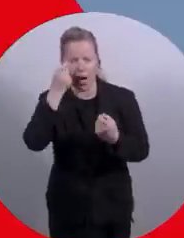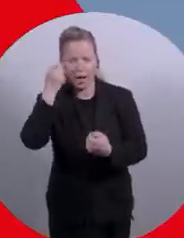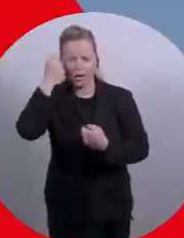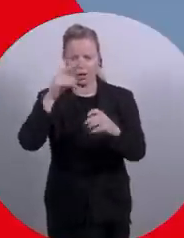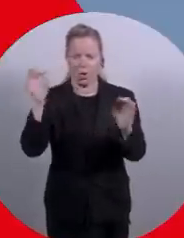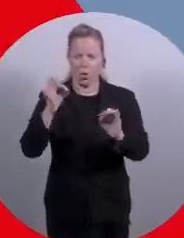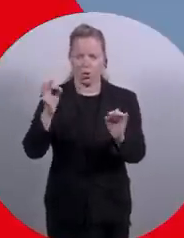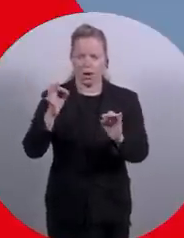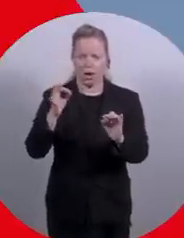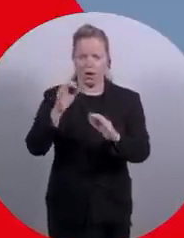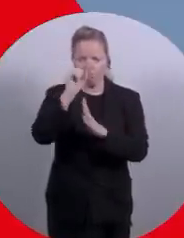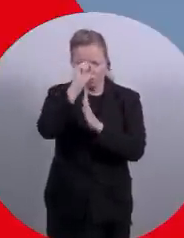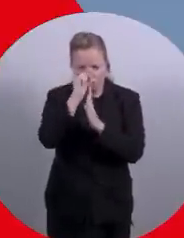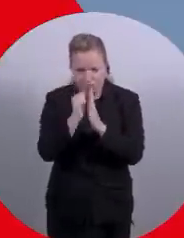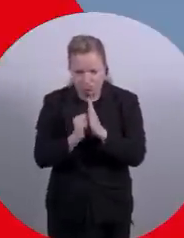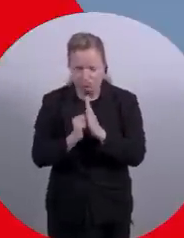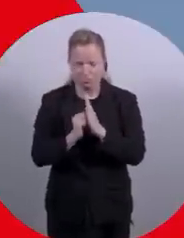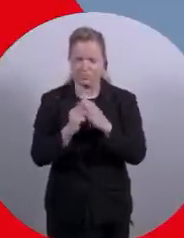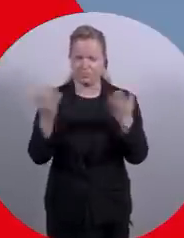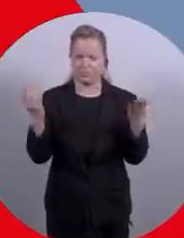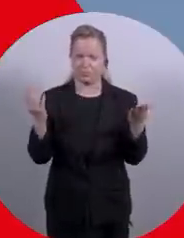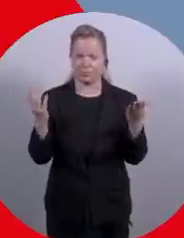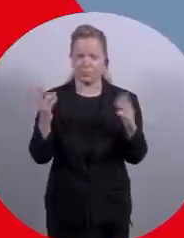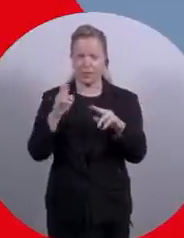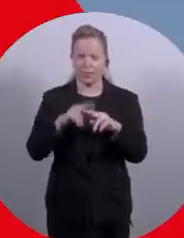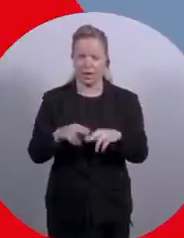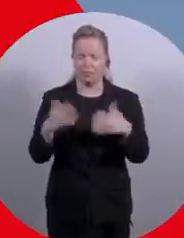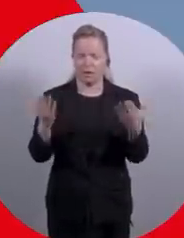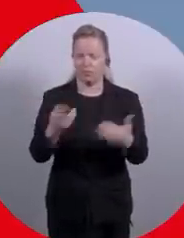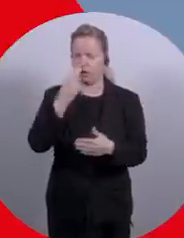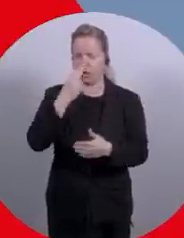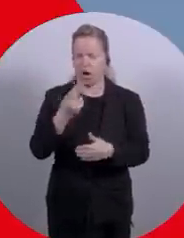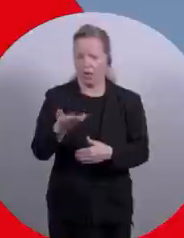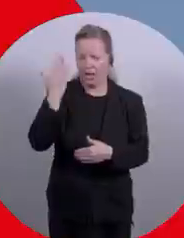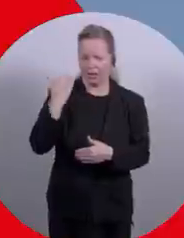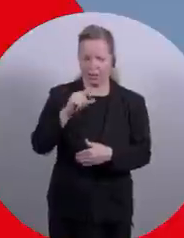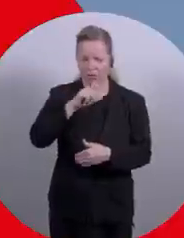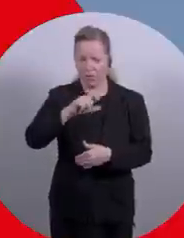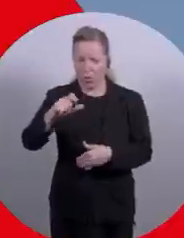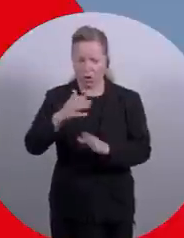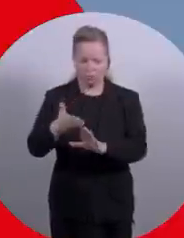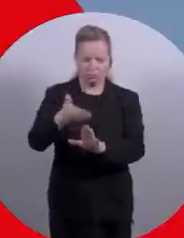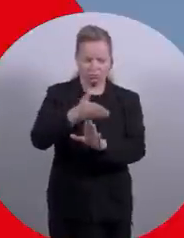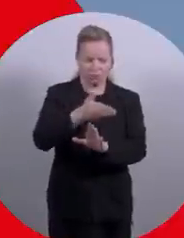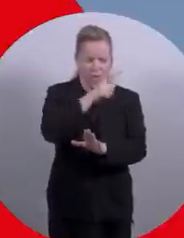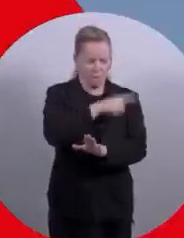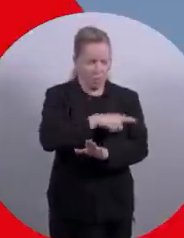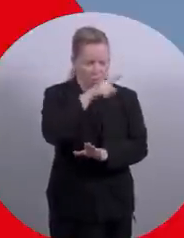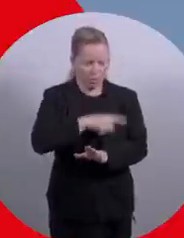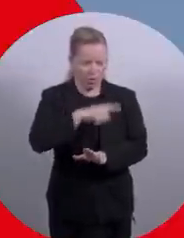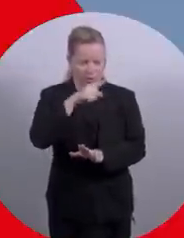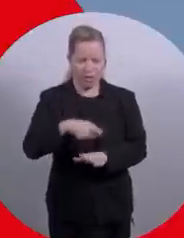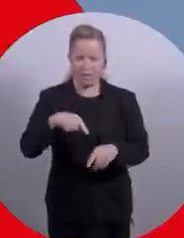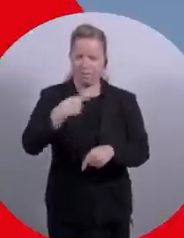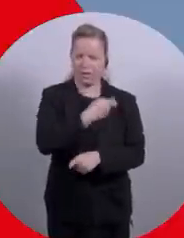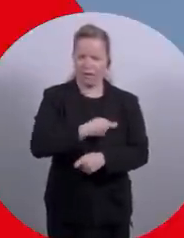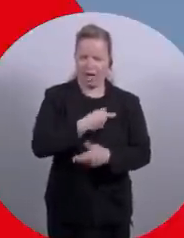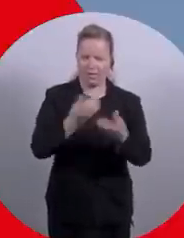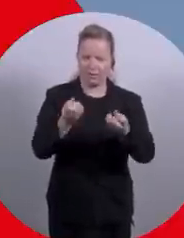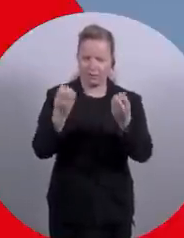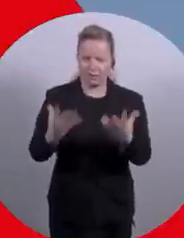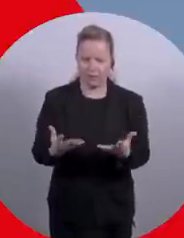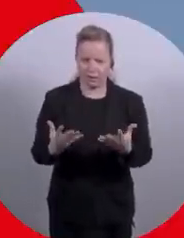irgendeiner Form den Kopf in den zahnzustecken wenn ich mal anschauen was in den vergangenen Wochen in den vergangenen Monaten in dieser Partei passiert ist